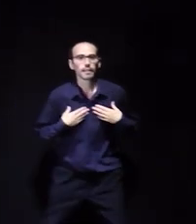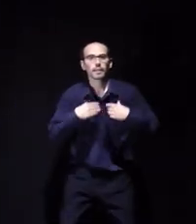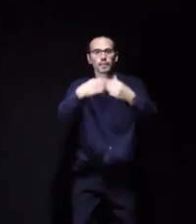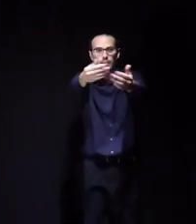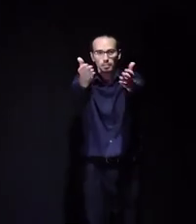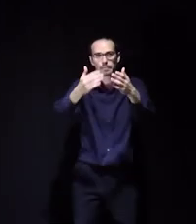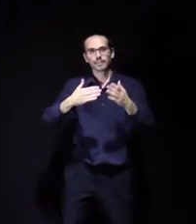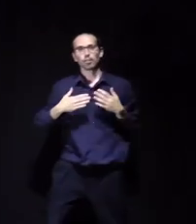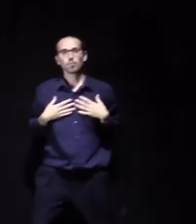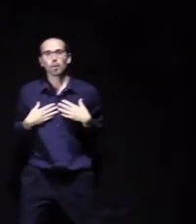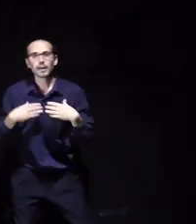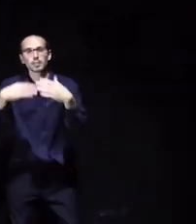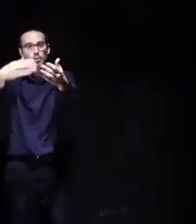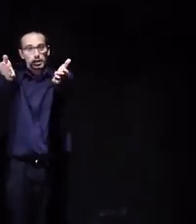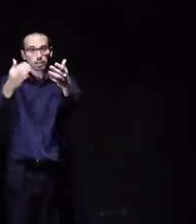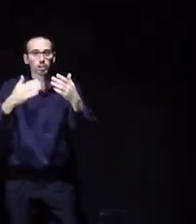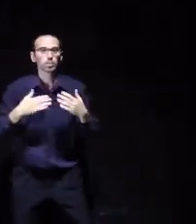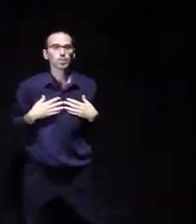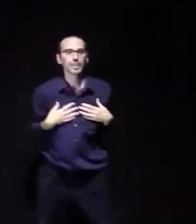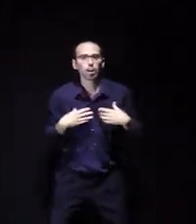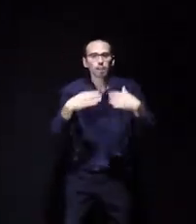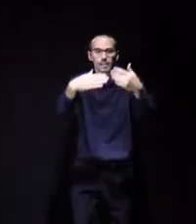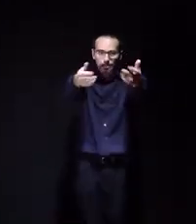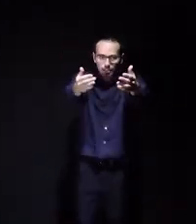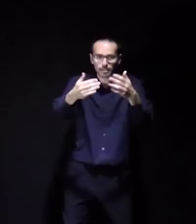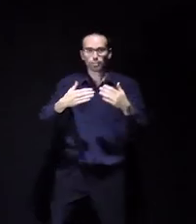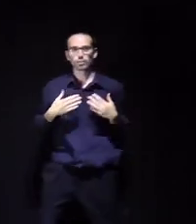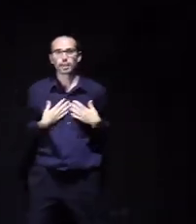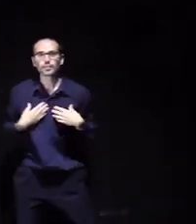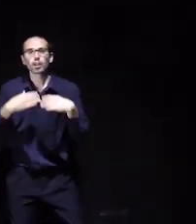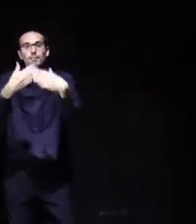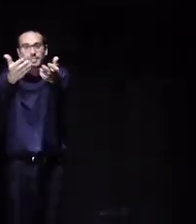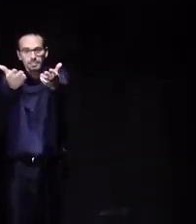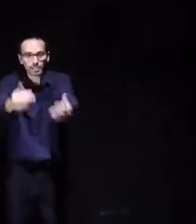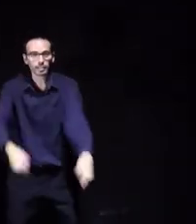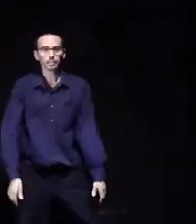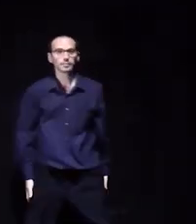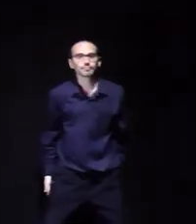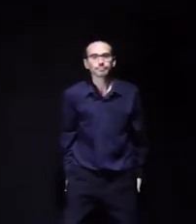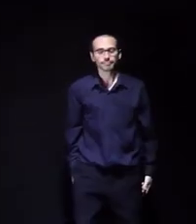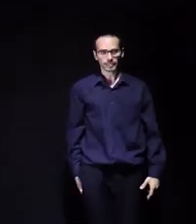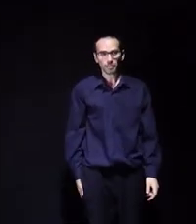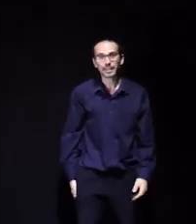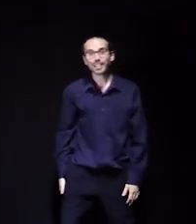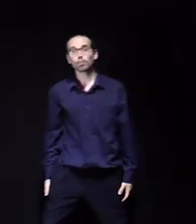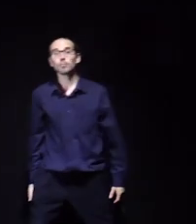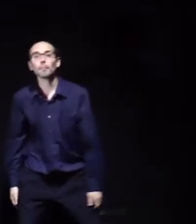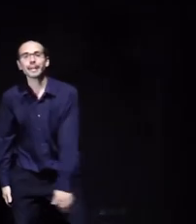igual. Pensa en un moment bonic on jo sé com et sents i tu saps com estic.